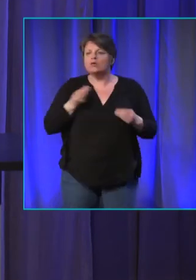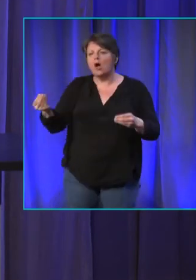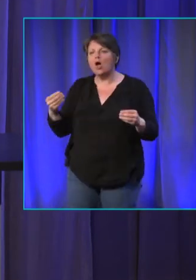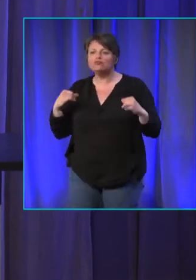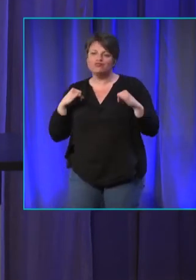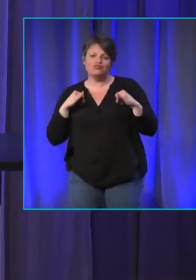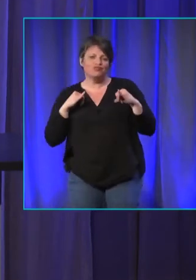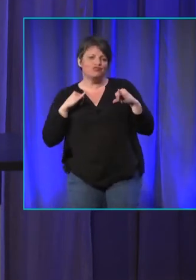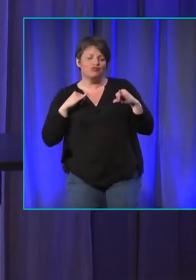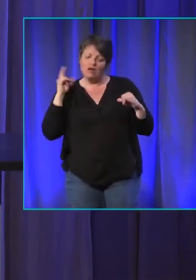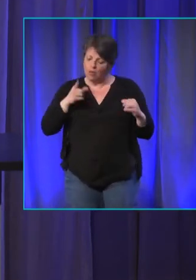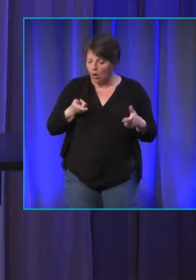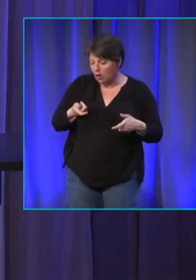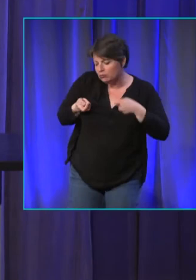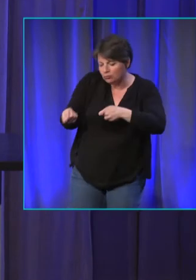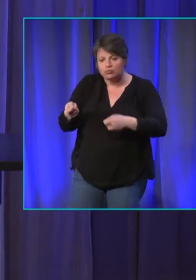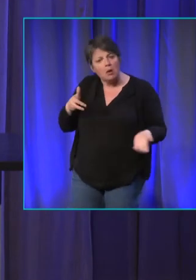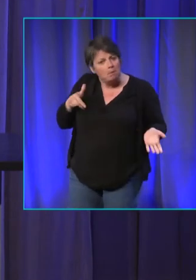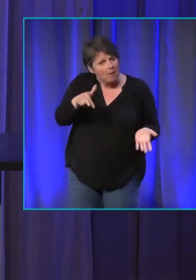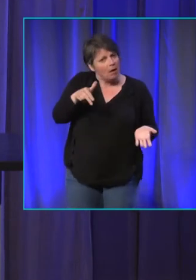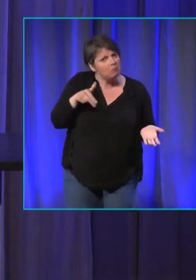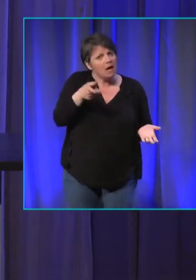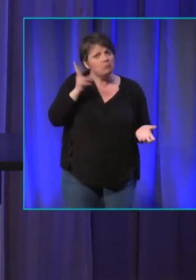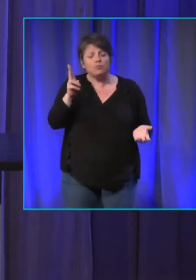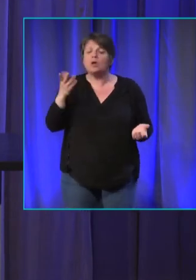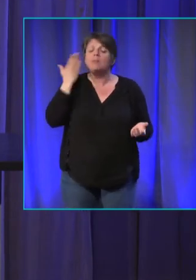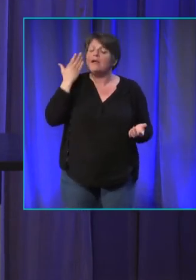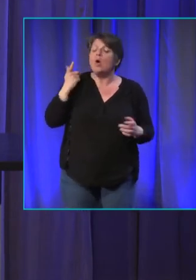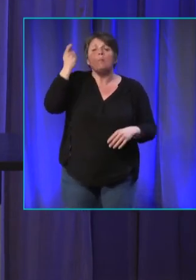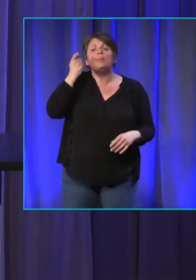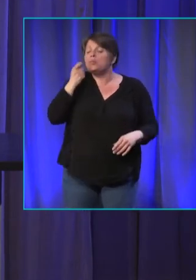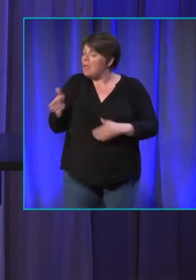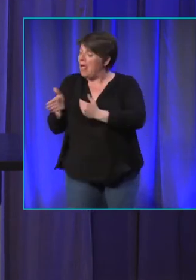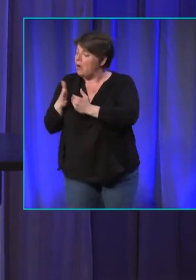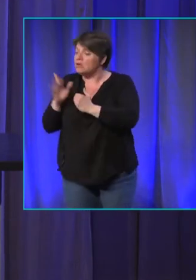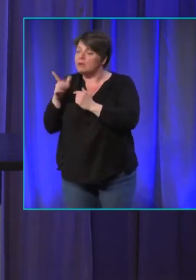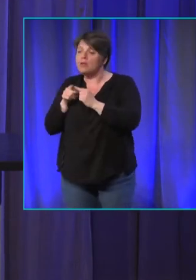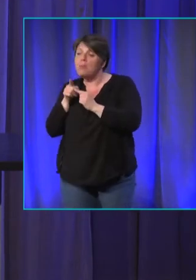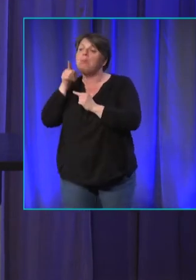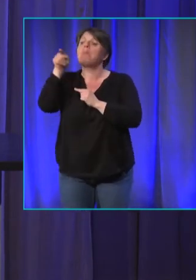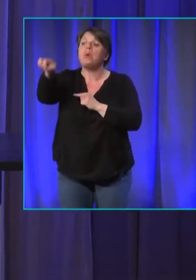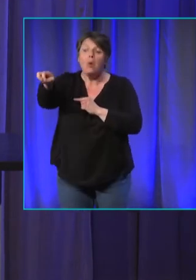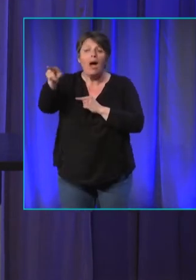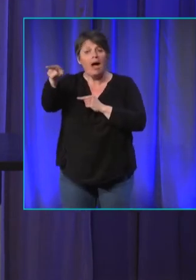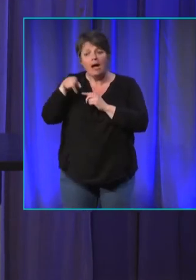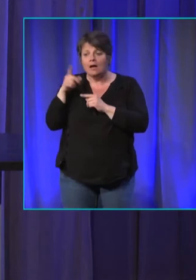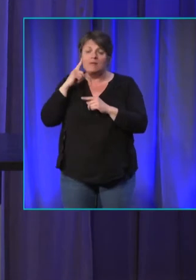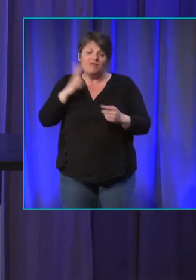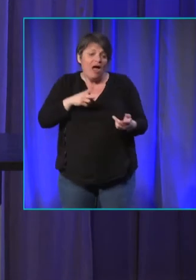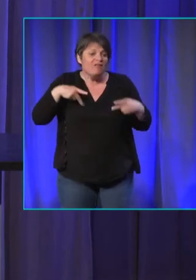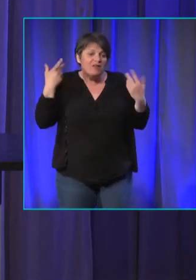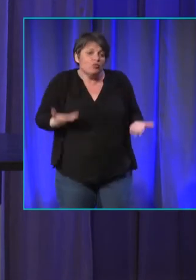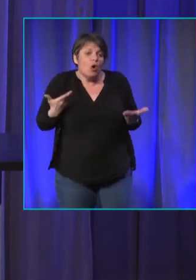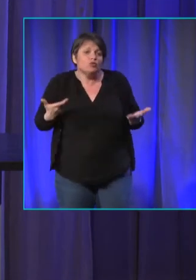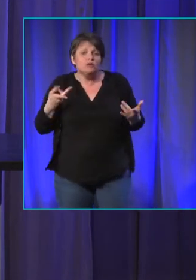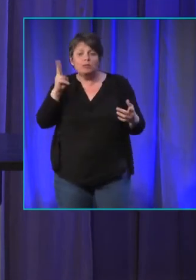qu'ils marchent un petit peu plus, hein, qu'ils aillent prendre le bus un arrêt plus loin, etc. Notre mode de vie a complètement changé.